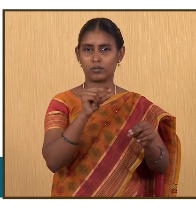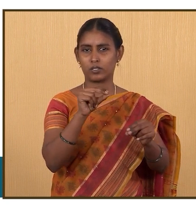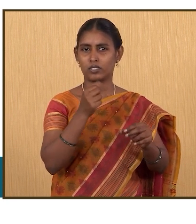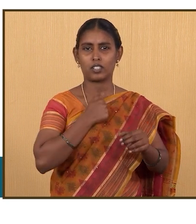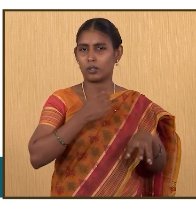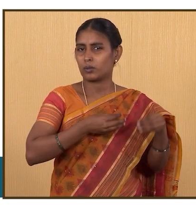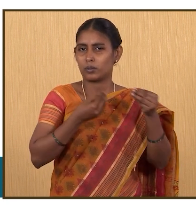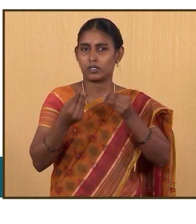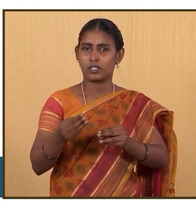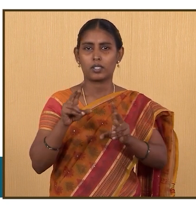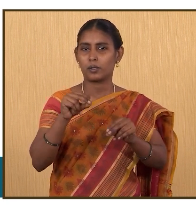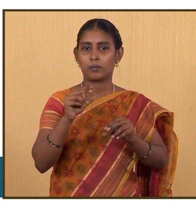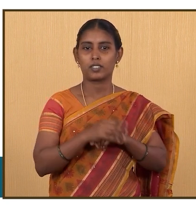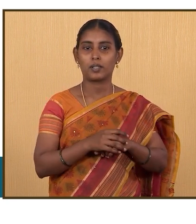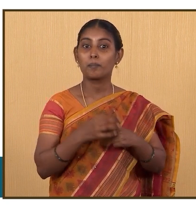கொடுக்க மறுத்துருவார்.